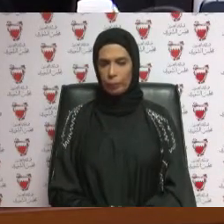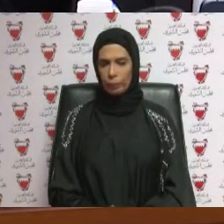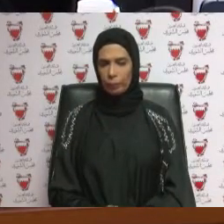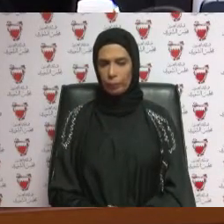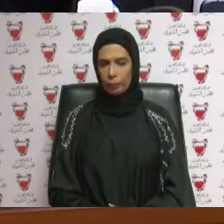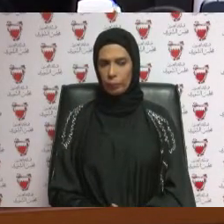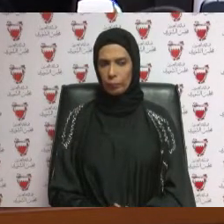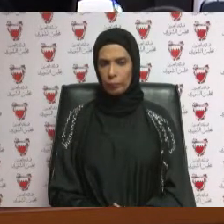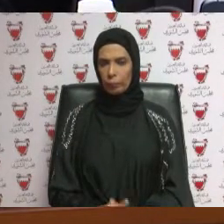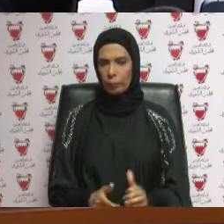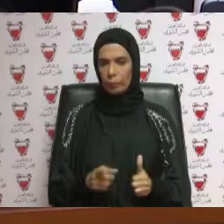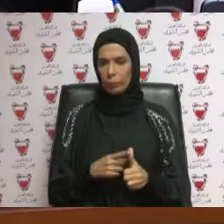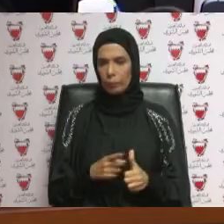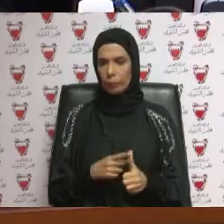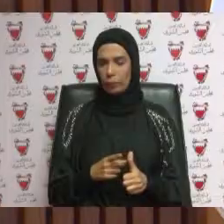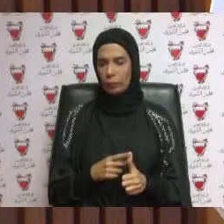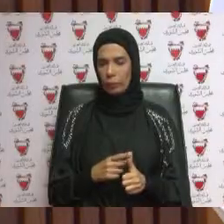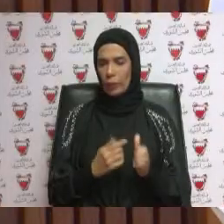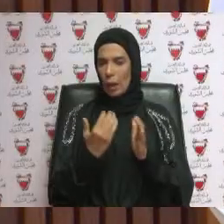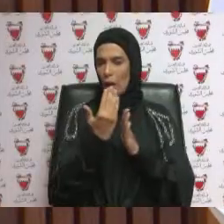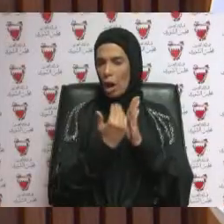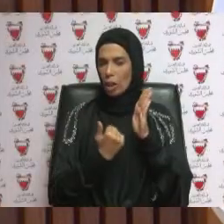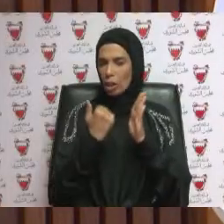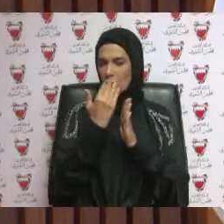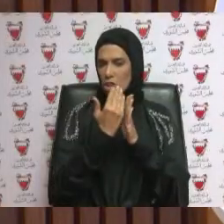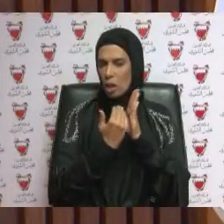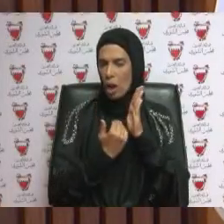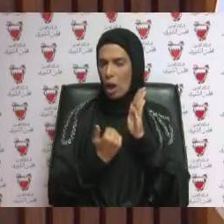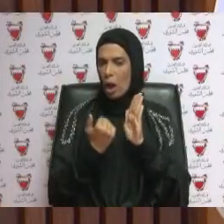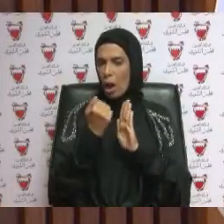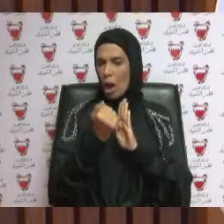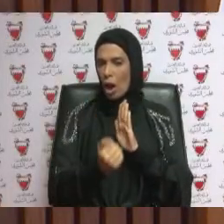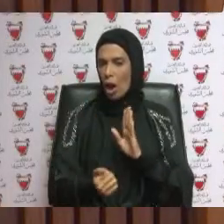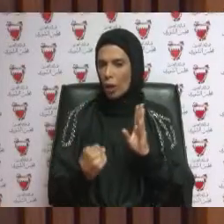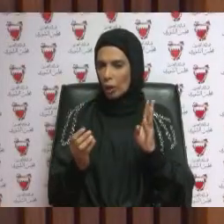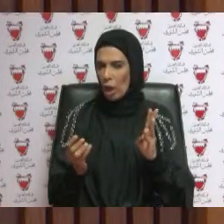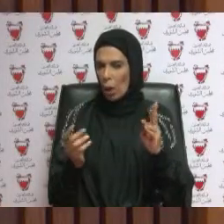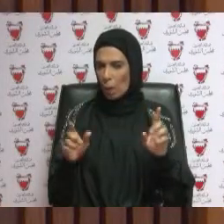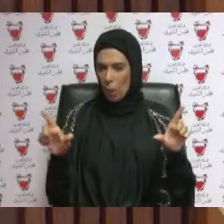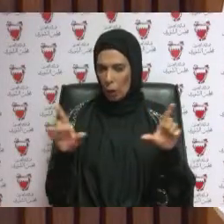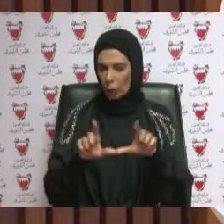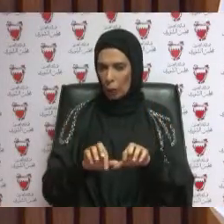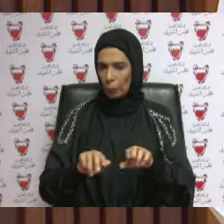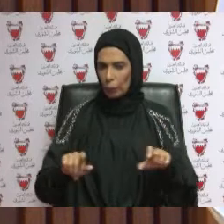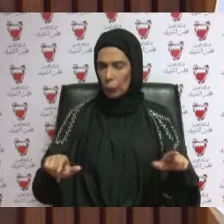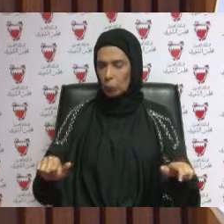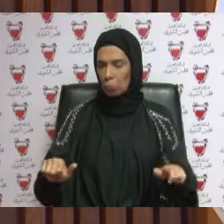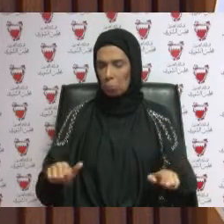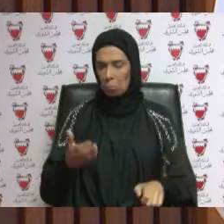أولا، الاقتصاد الرقمي، والبحرين طبعا بدأت هذا المشوار منذ سنين